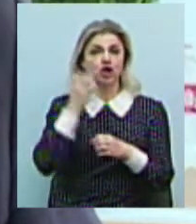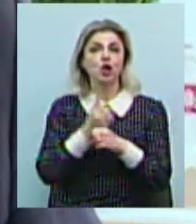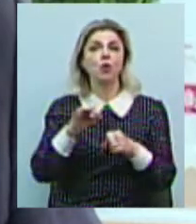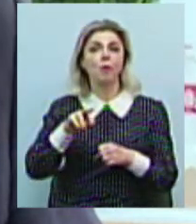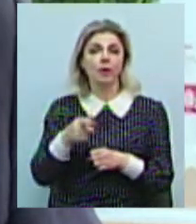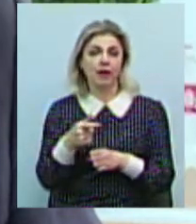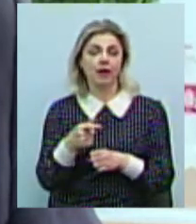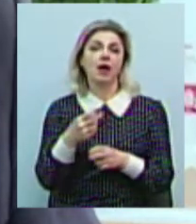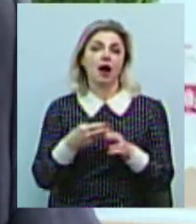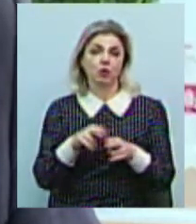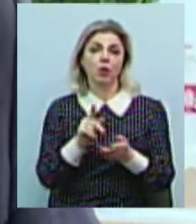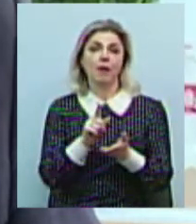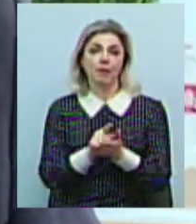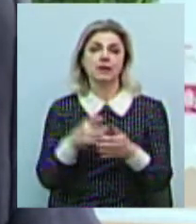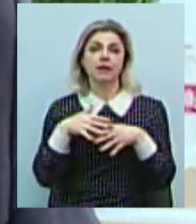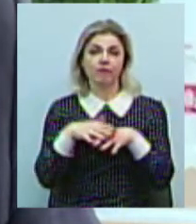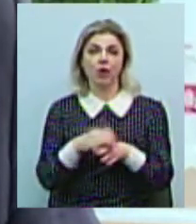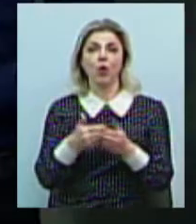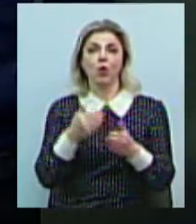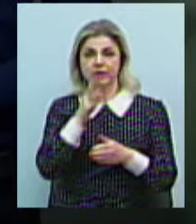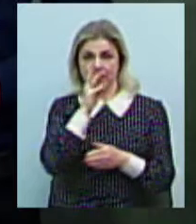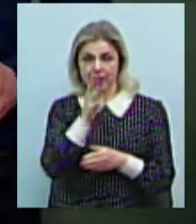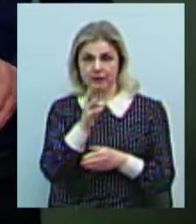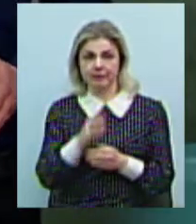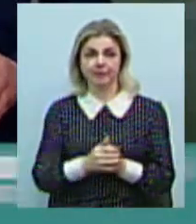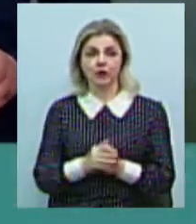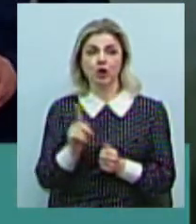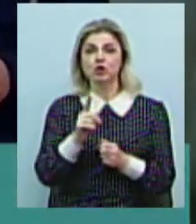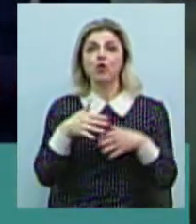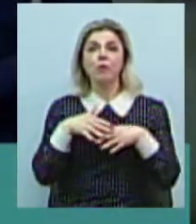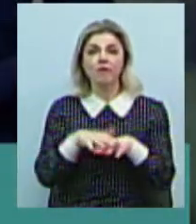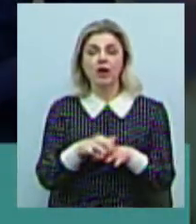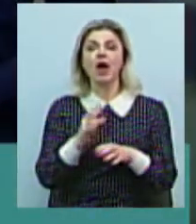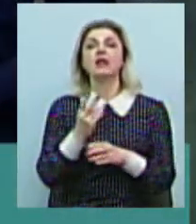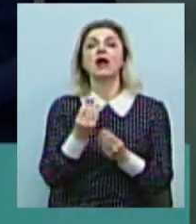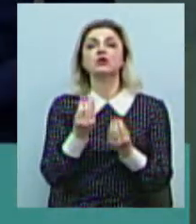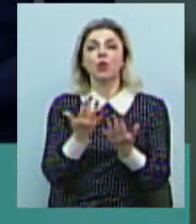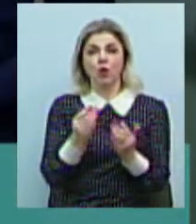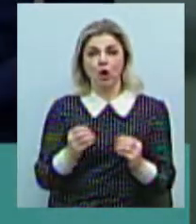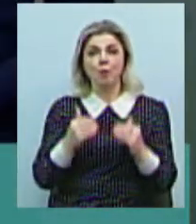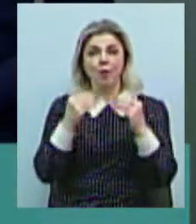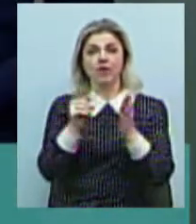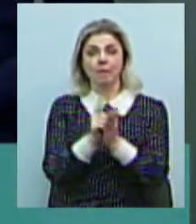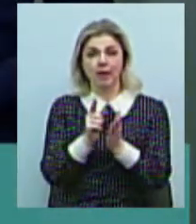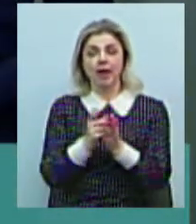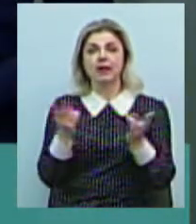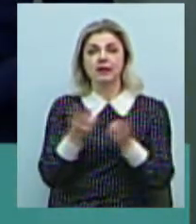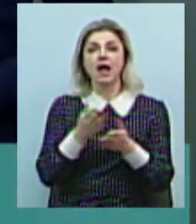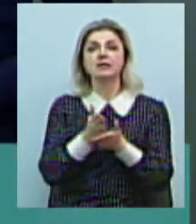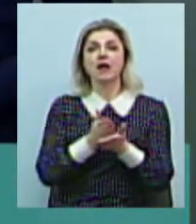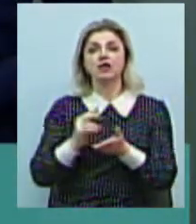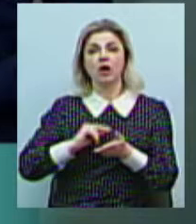чорнобильці, яким пенсія розрахована від заробітної плати. Щоб вирахувати, наскільки піднімуть пенсію, треба стаж роботи помножити